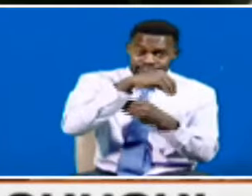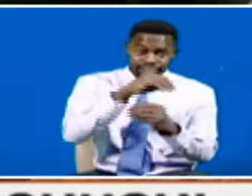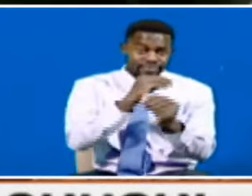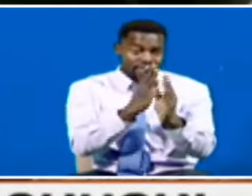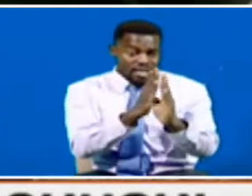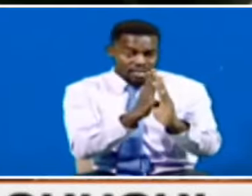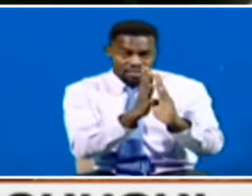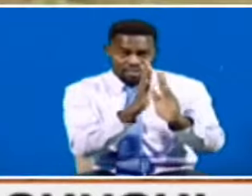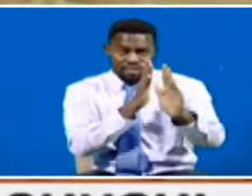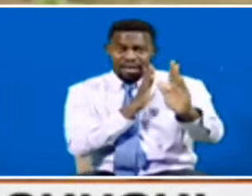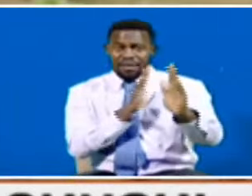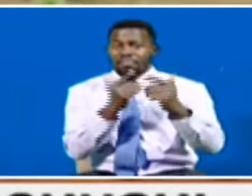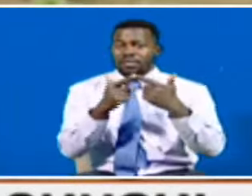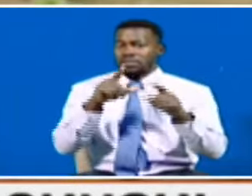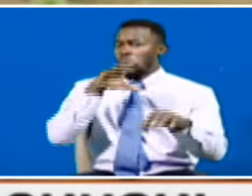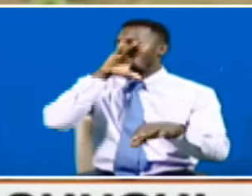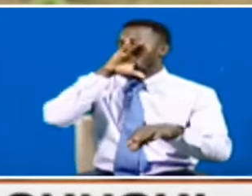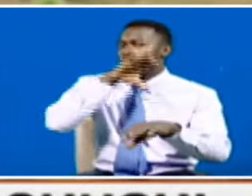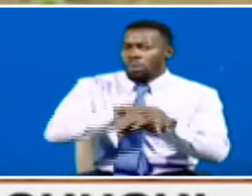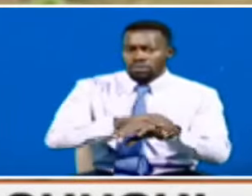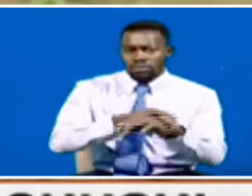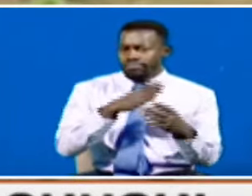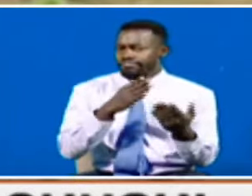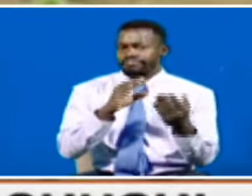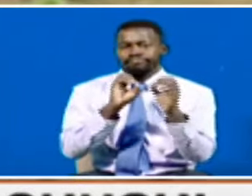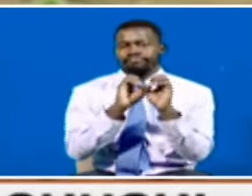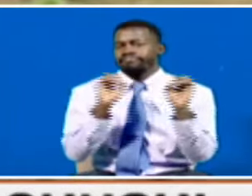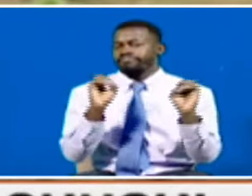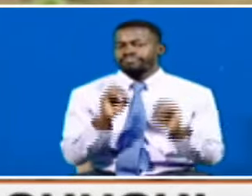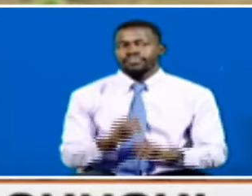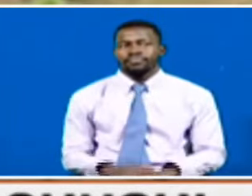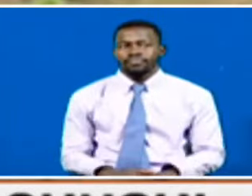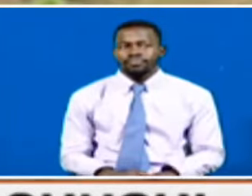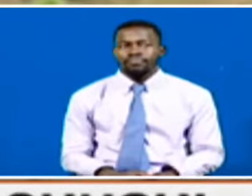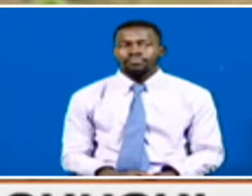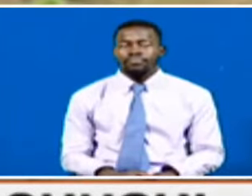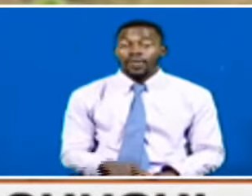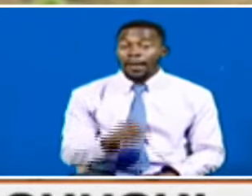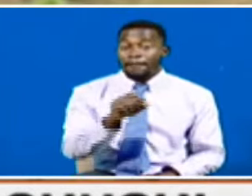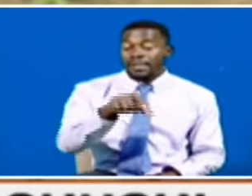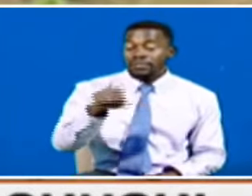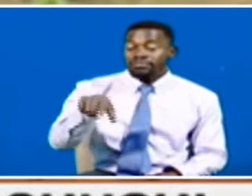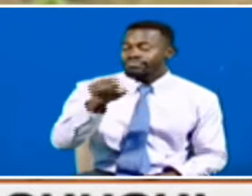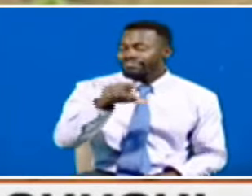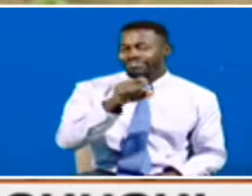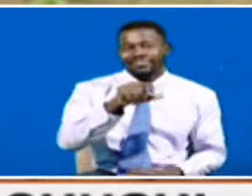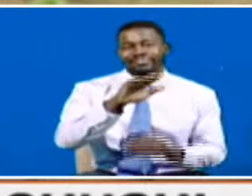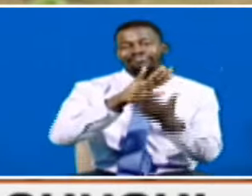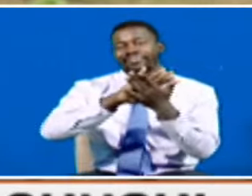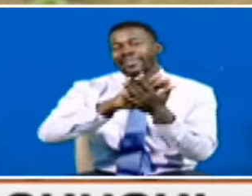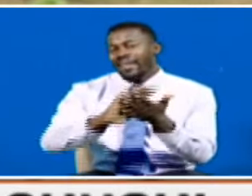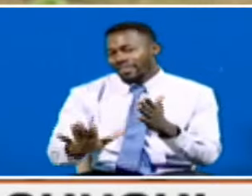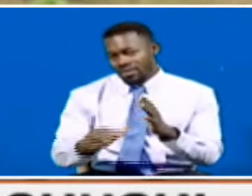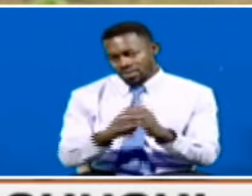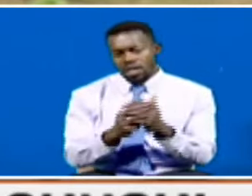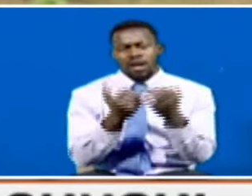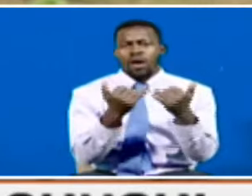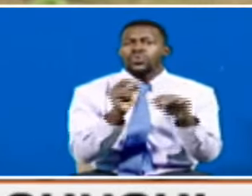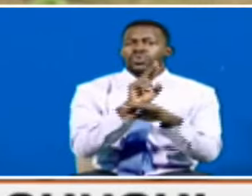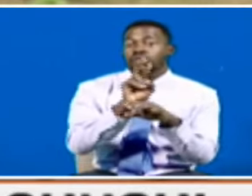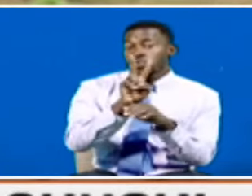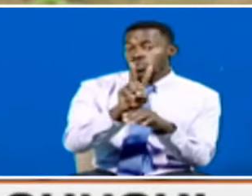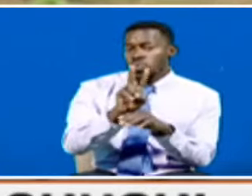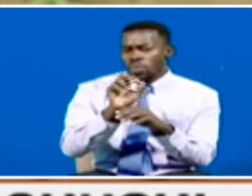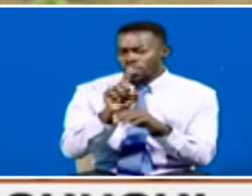Seed bila kuziwahi. Mbegu haipatikani. Sana sana tunatumia 6213, sahihi ukienda kwa maduka